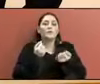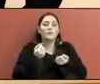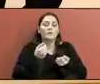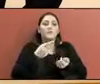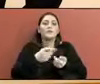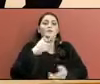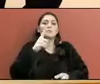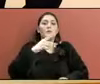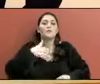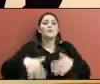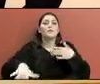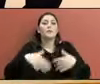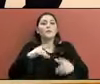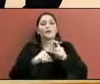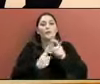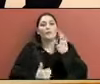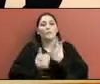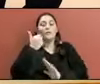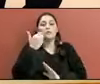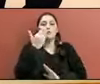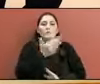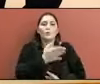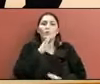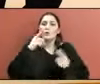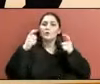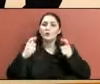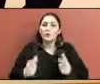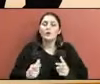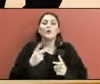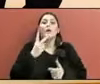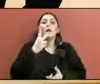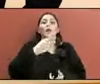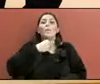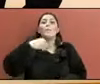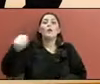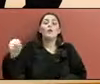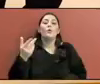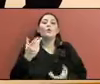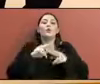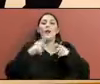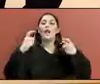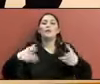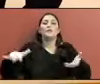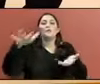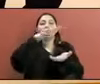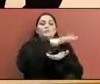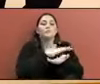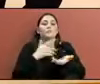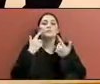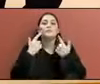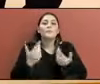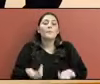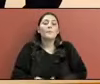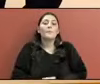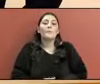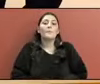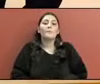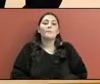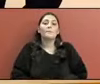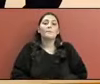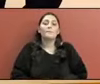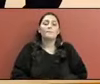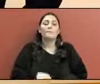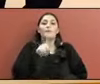bir engelli derneği başkanısınız. Kocaeli'mizde, 2 milyonluk kentimizde, 2 milyon vatandaşımızın yaşadığı